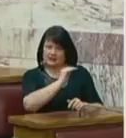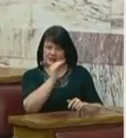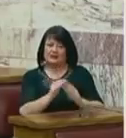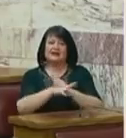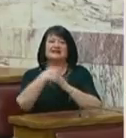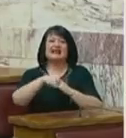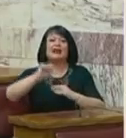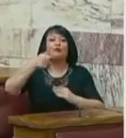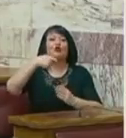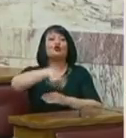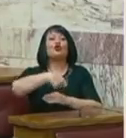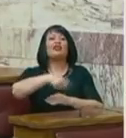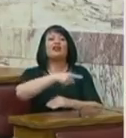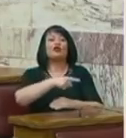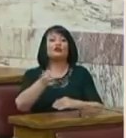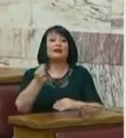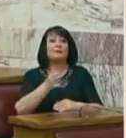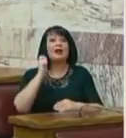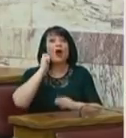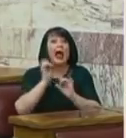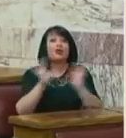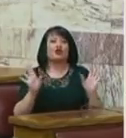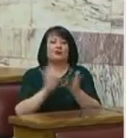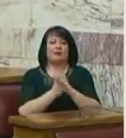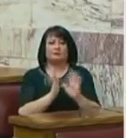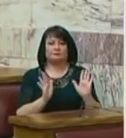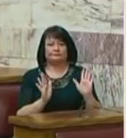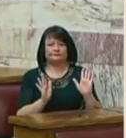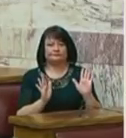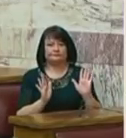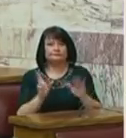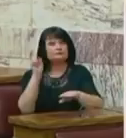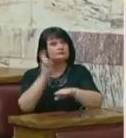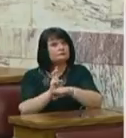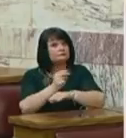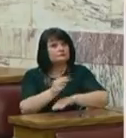πρωτοδικών, να δώσει την ανωνυμία. Ανοιχτό το ζήτημα.